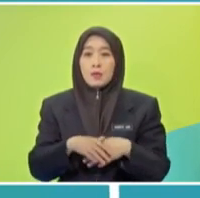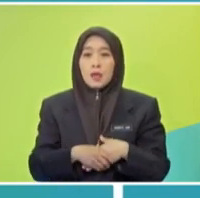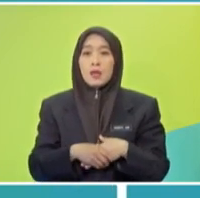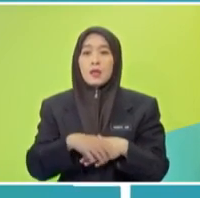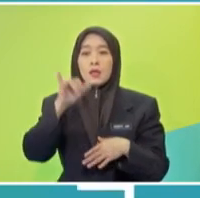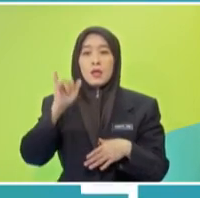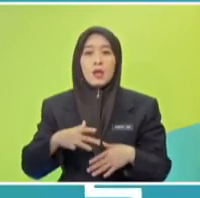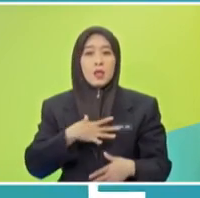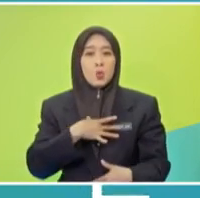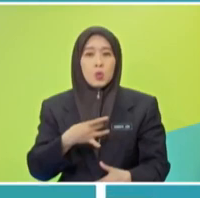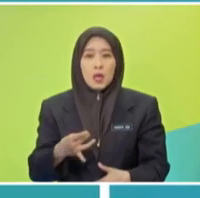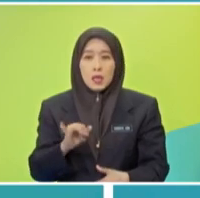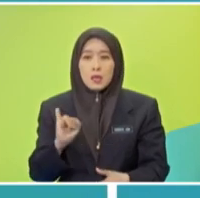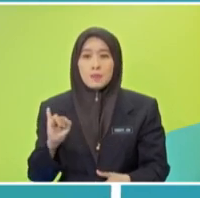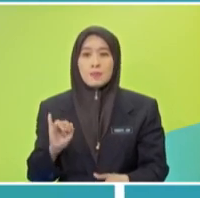oke